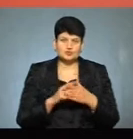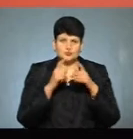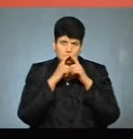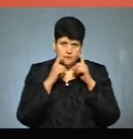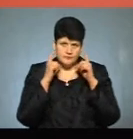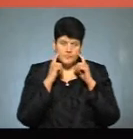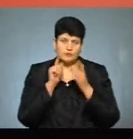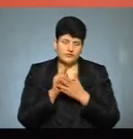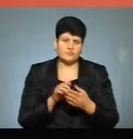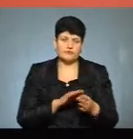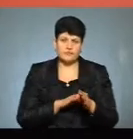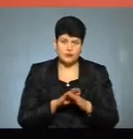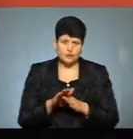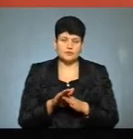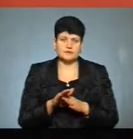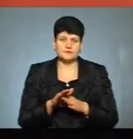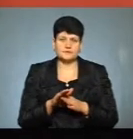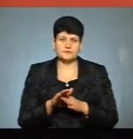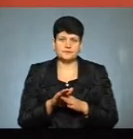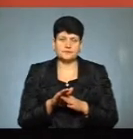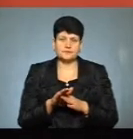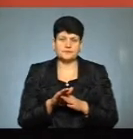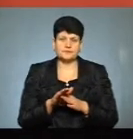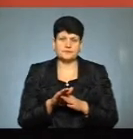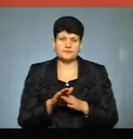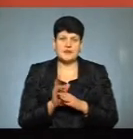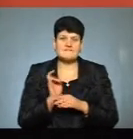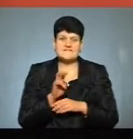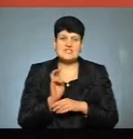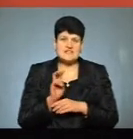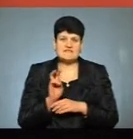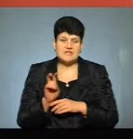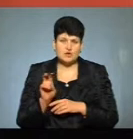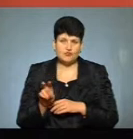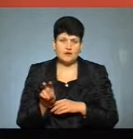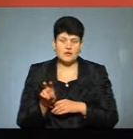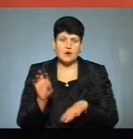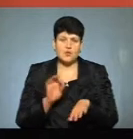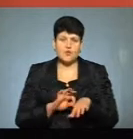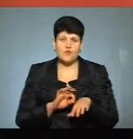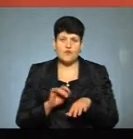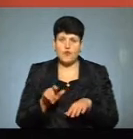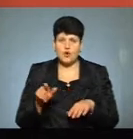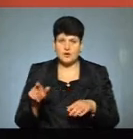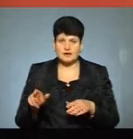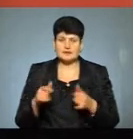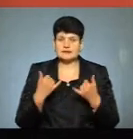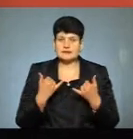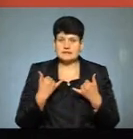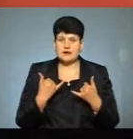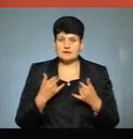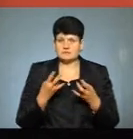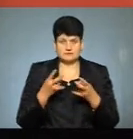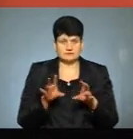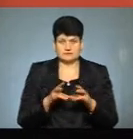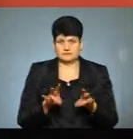має дотримуватись протиепідемічний. Відвідування, ну, хворих, звичайно, зараз не бажано,